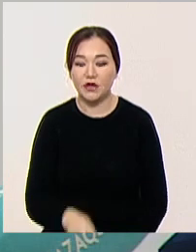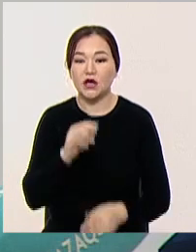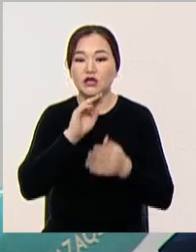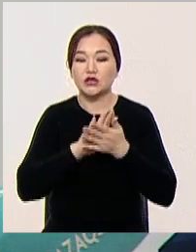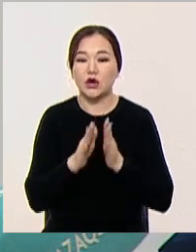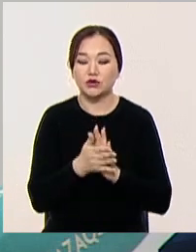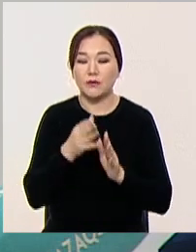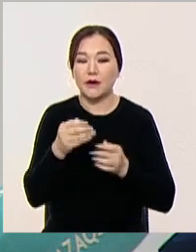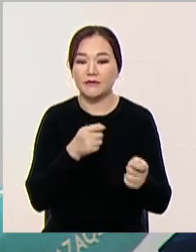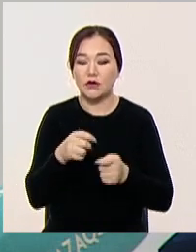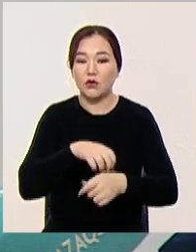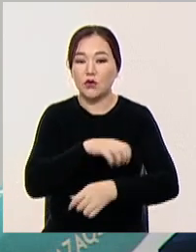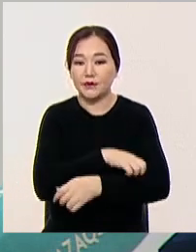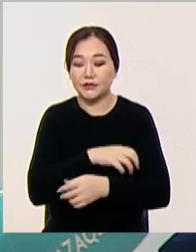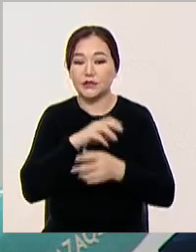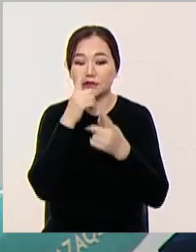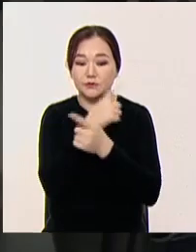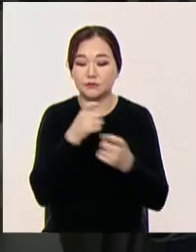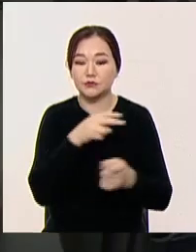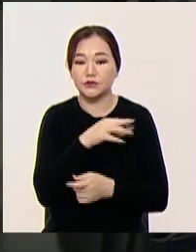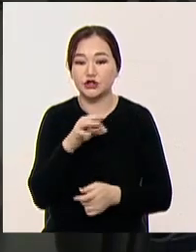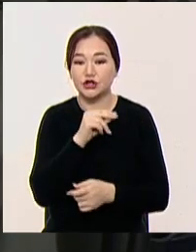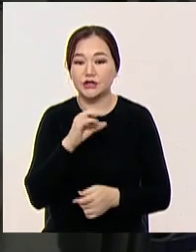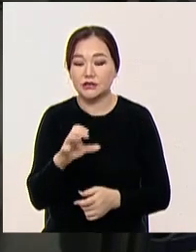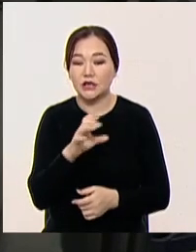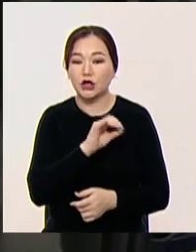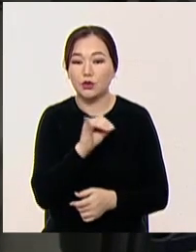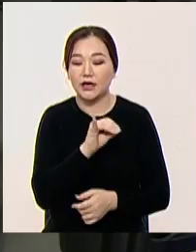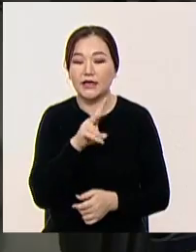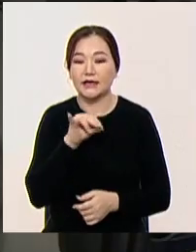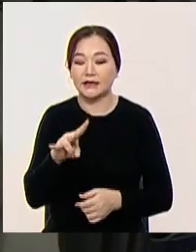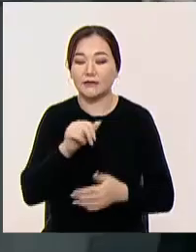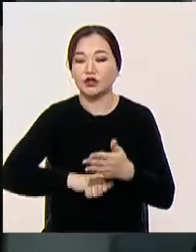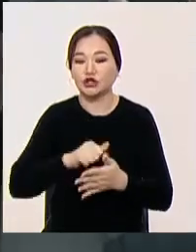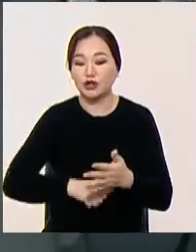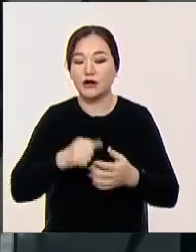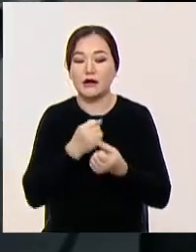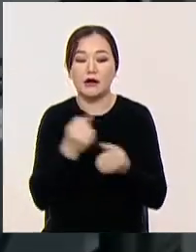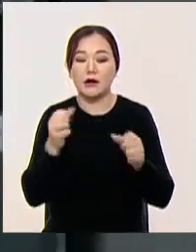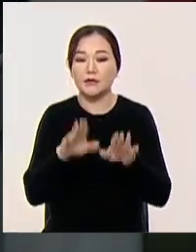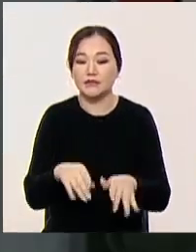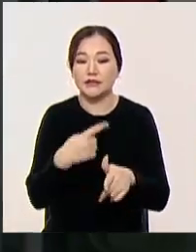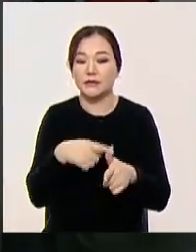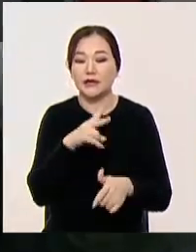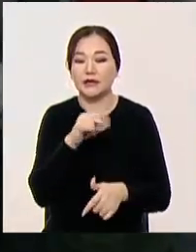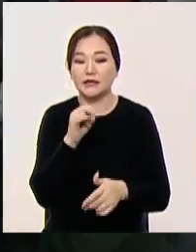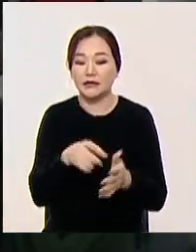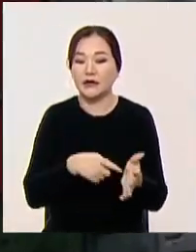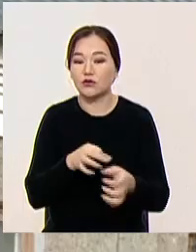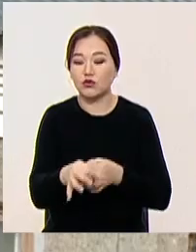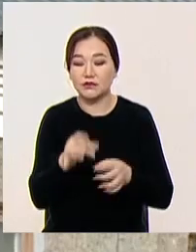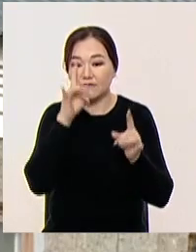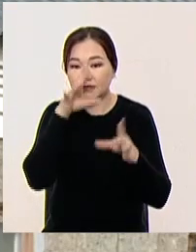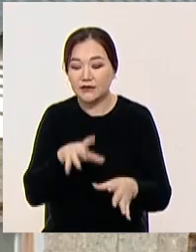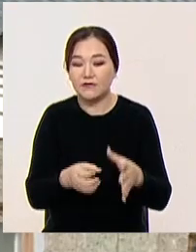Заключение правительственной комиссии озвучил министр ПЧС Юрий Ильин. Эксперты выяснили, что причиной аварии на шахте имени Ленина в Карагандинской области стал